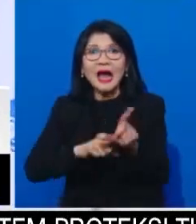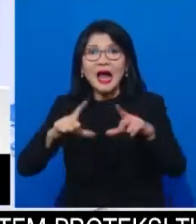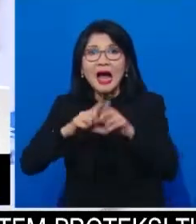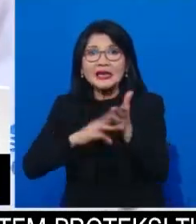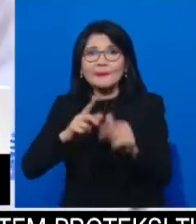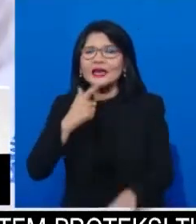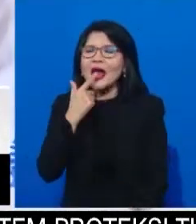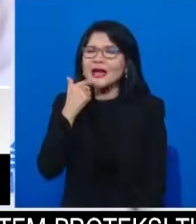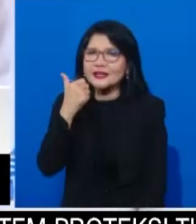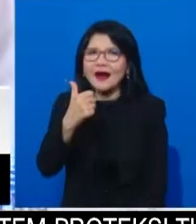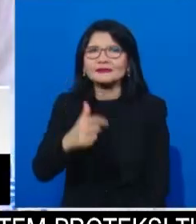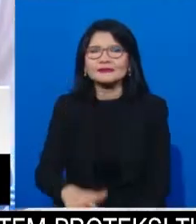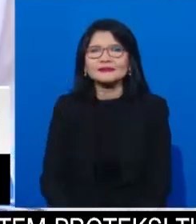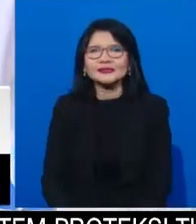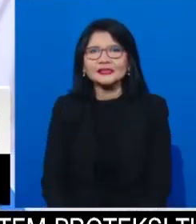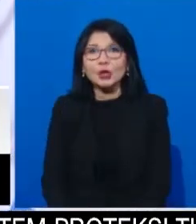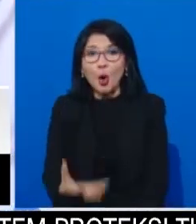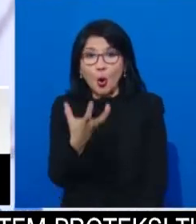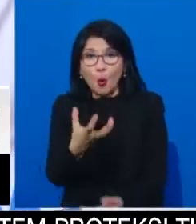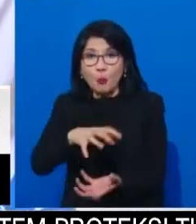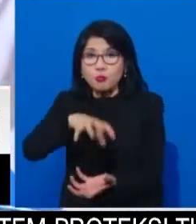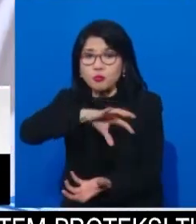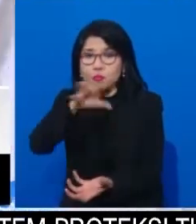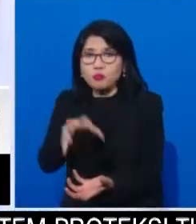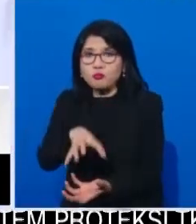Yaminnya enak, porsinya banyak,